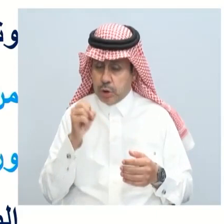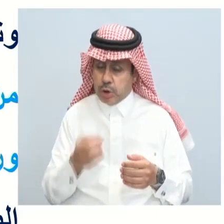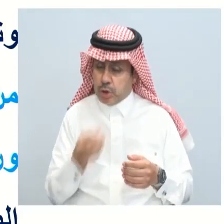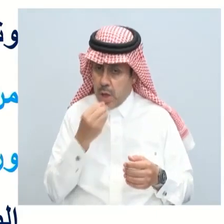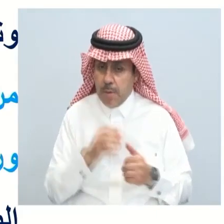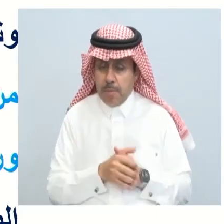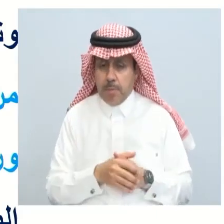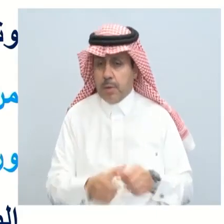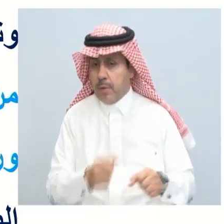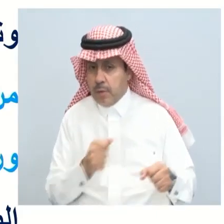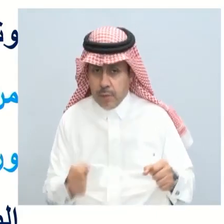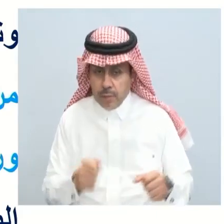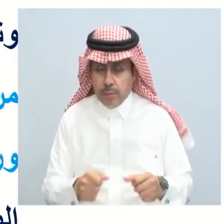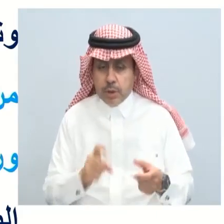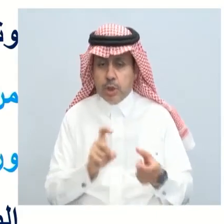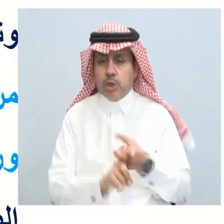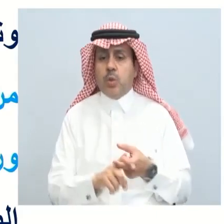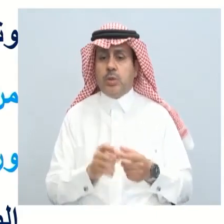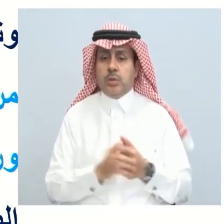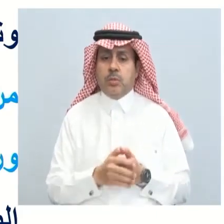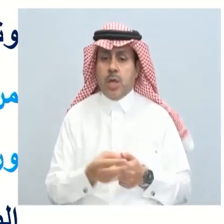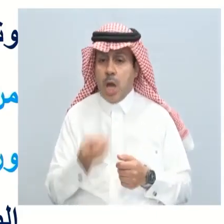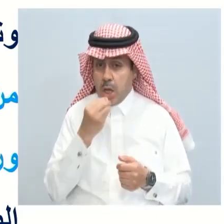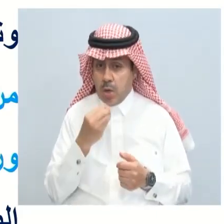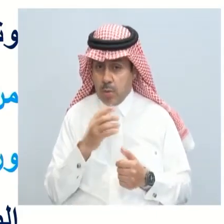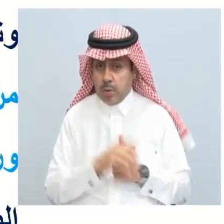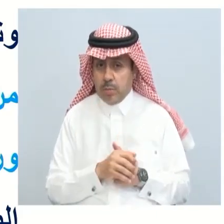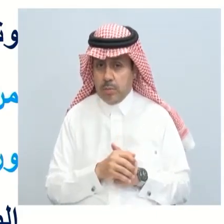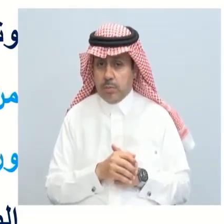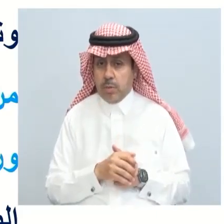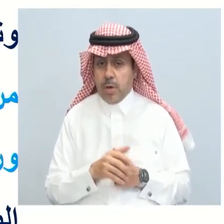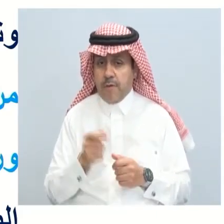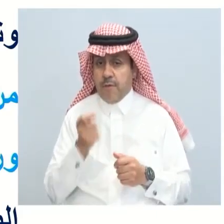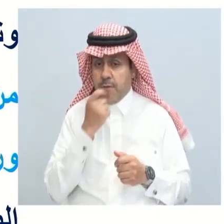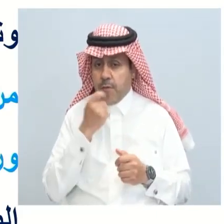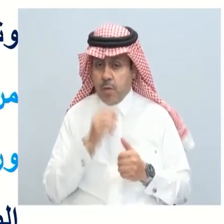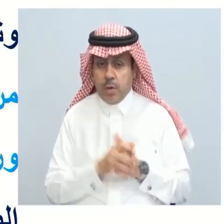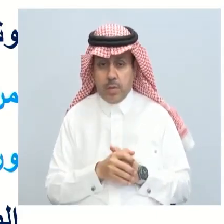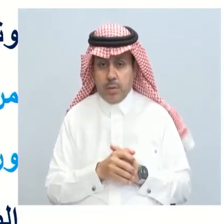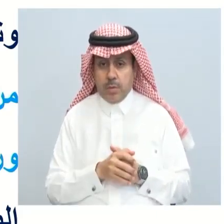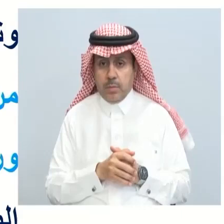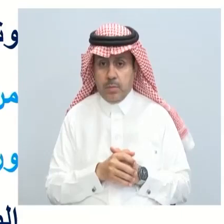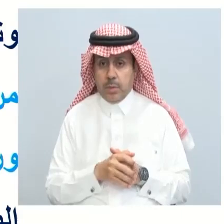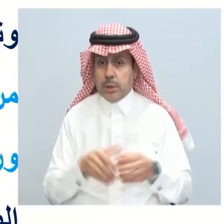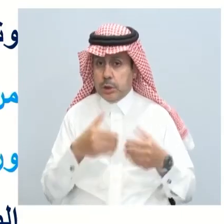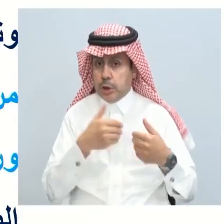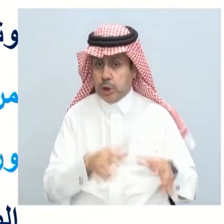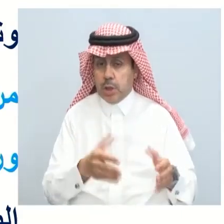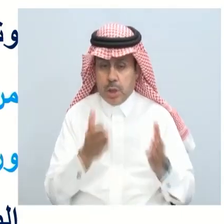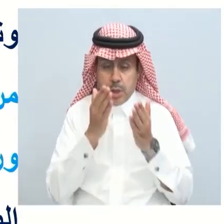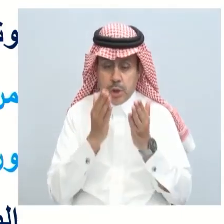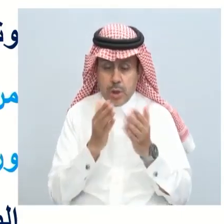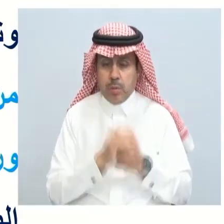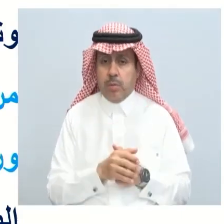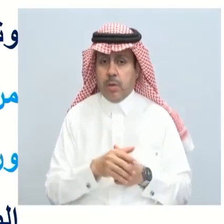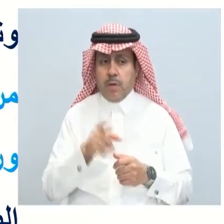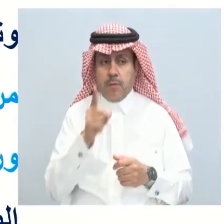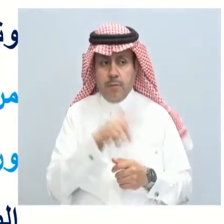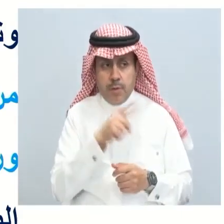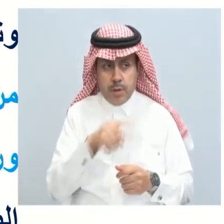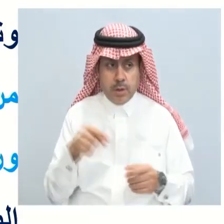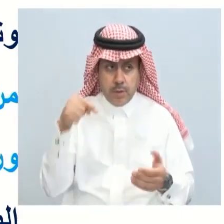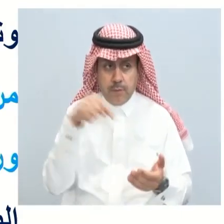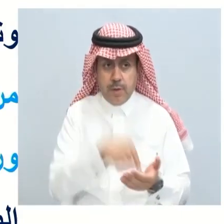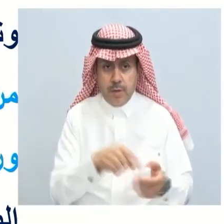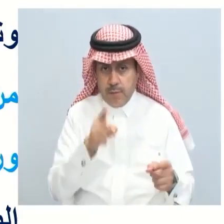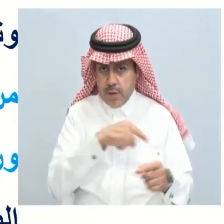يدعى لها الاغنياء ويترك الفقراء ومن ترك الدعوه فقد عصى الله ورسوله